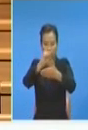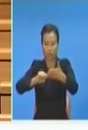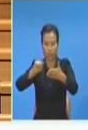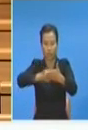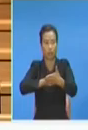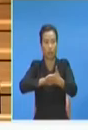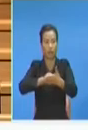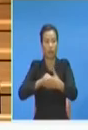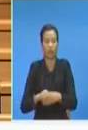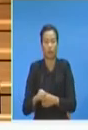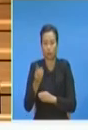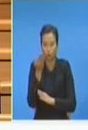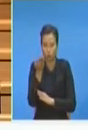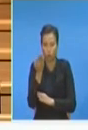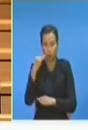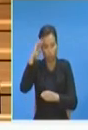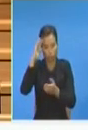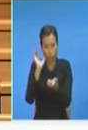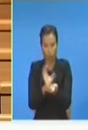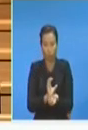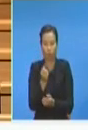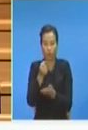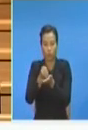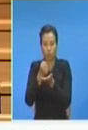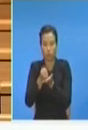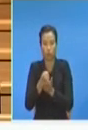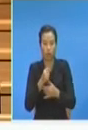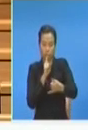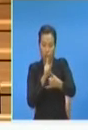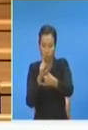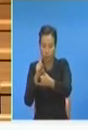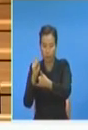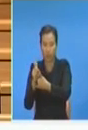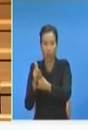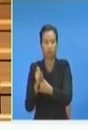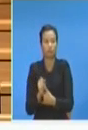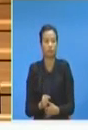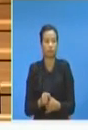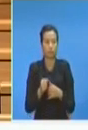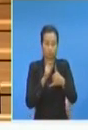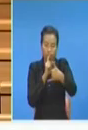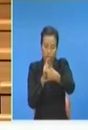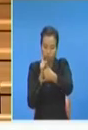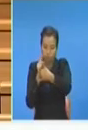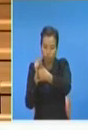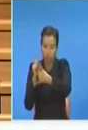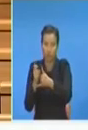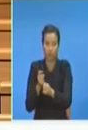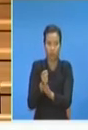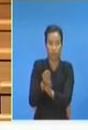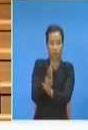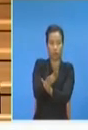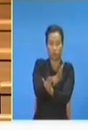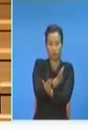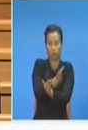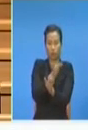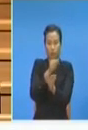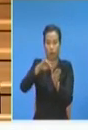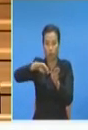ริ่มร้องขอไปยังตำรวจแห่งชาติว่าช่วยมาสืบให้หน่อยเพราะการสืบสวนมันต้องกระทำก่อนขณะ